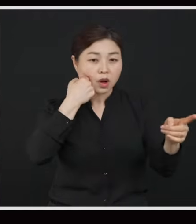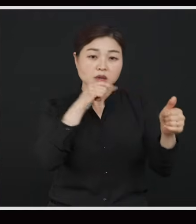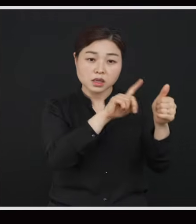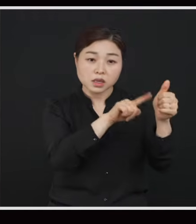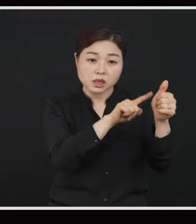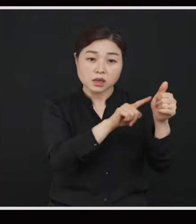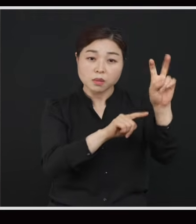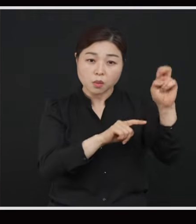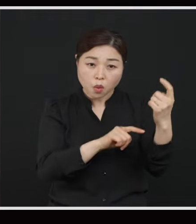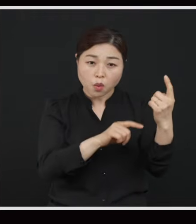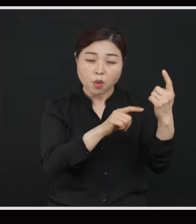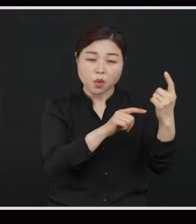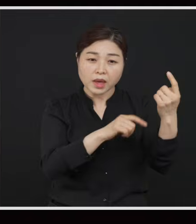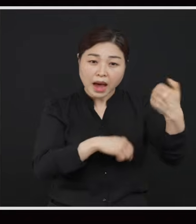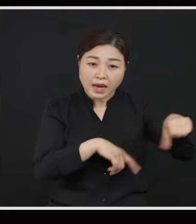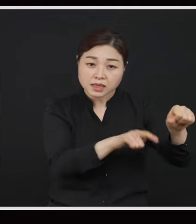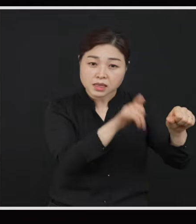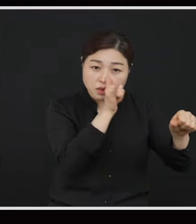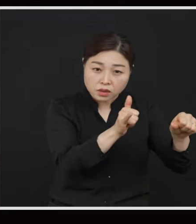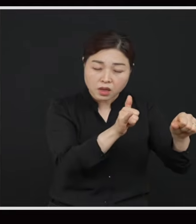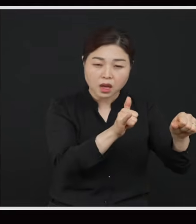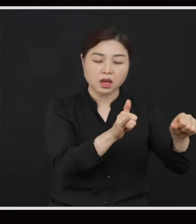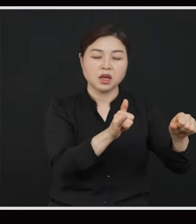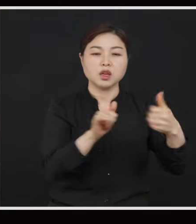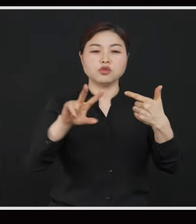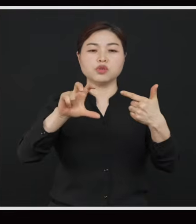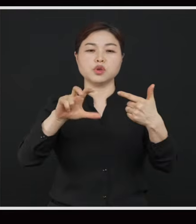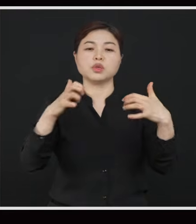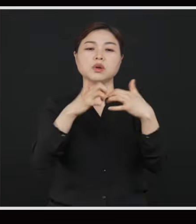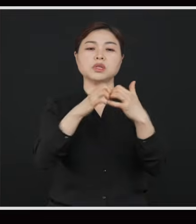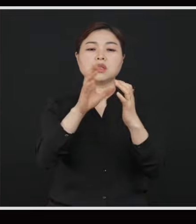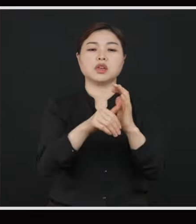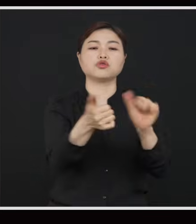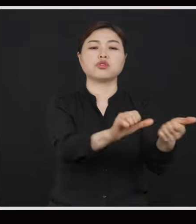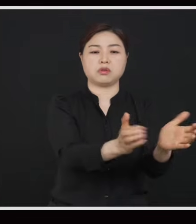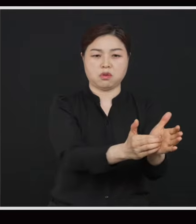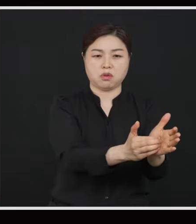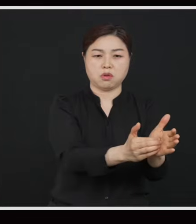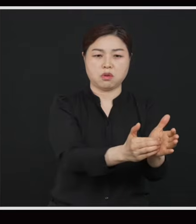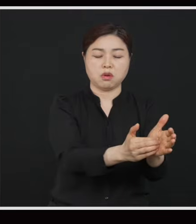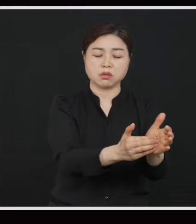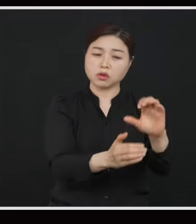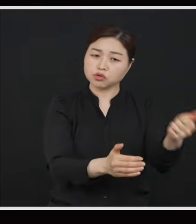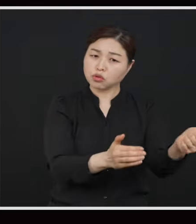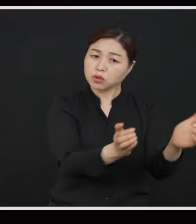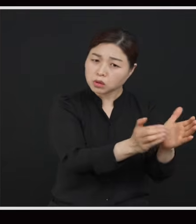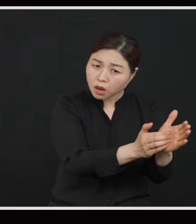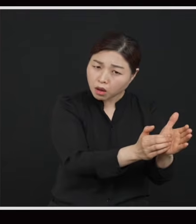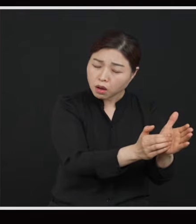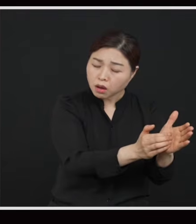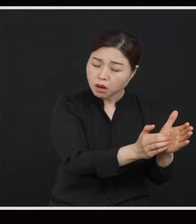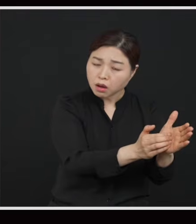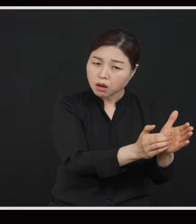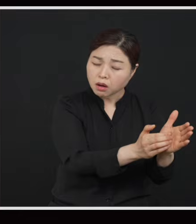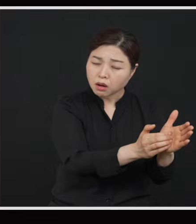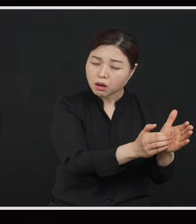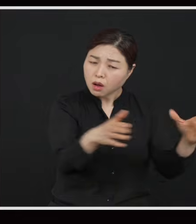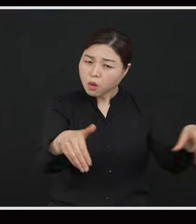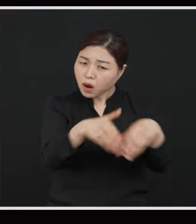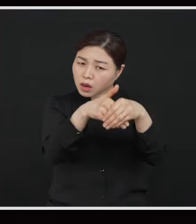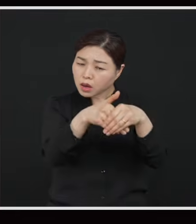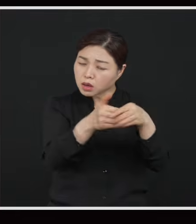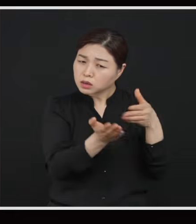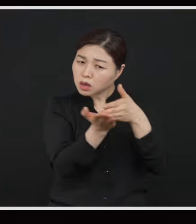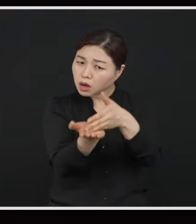있었는데 한국 전쟁 때 폭사했습니다. 미군 폭격 때문에 아들이 그렇게 죽었는데 화해를 그렇게